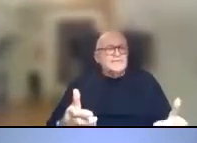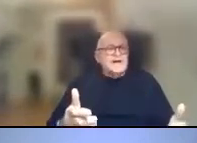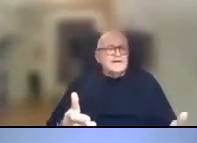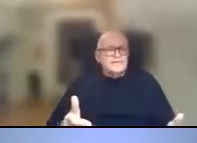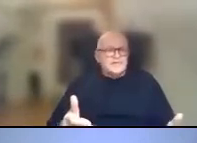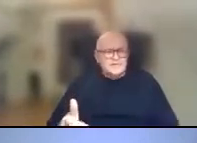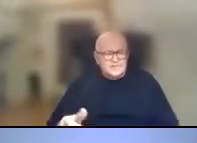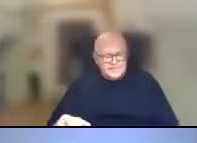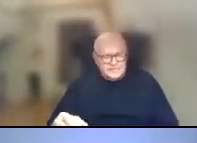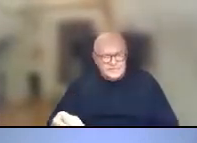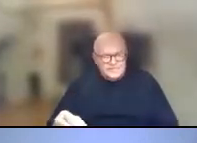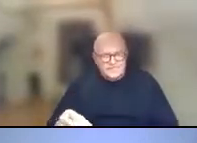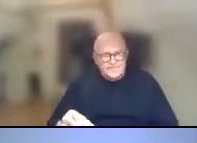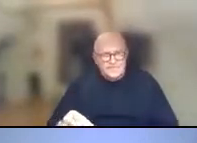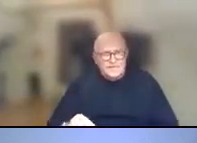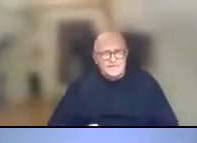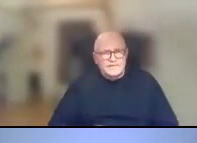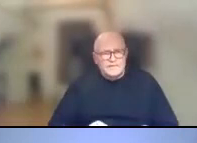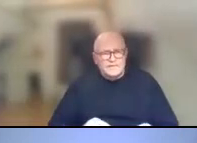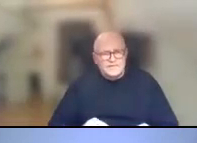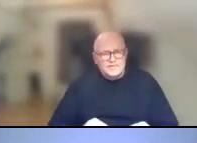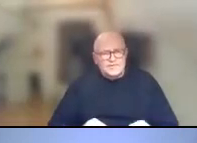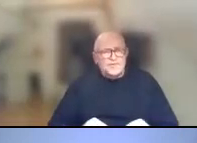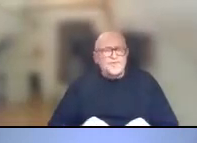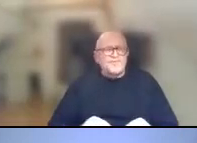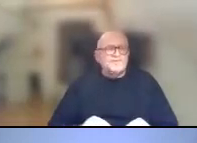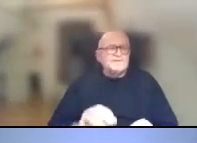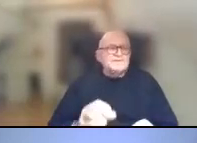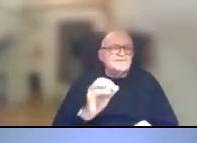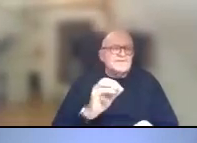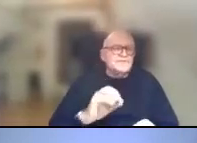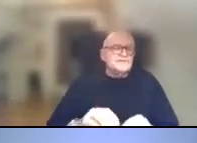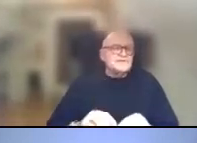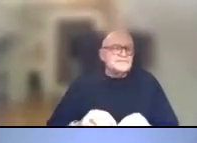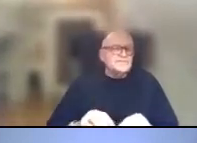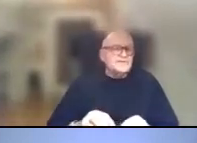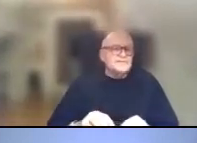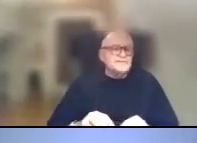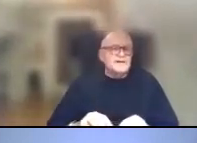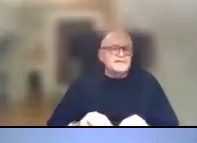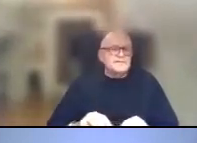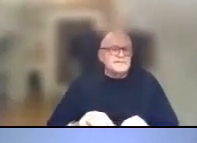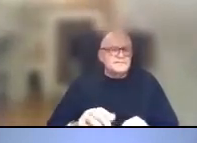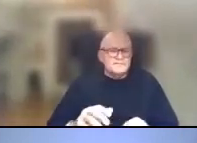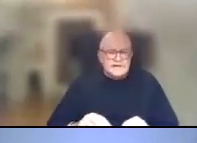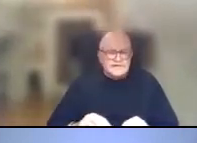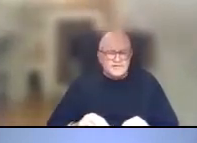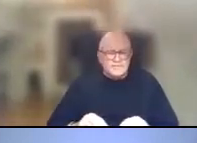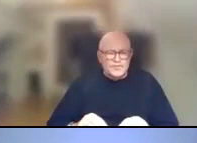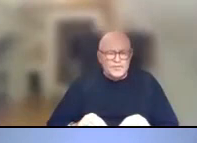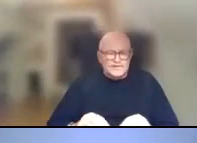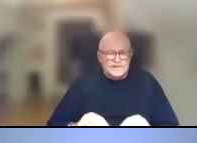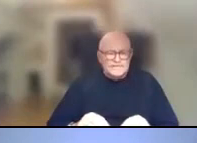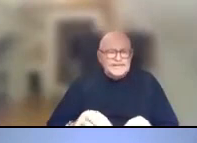das einmal angedeutet in Sonthofen. Das ist ein Phänomen, das man an vielen